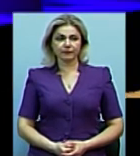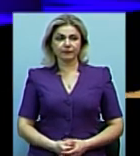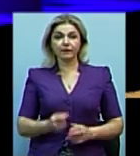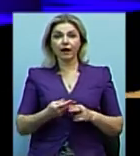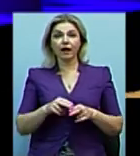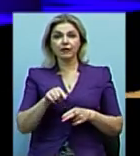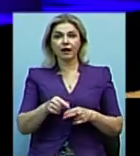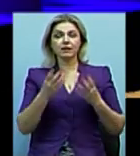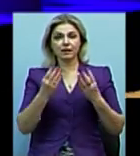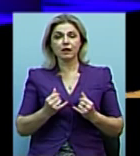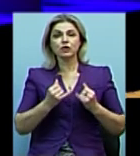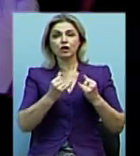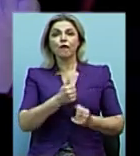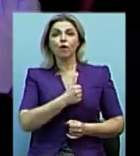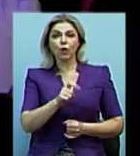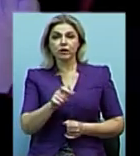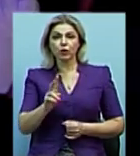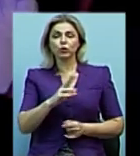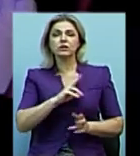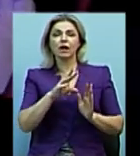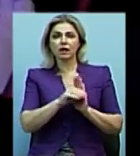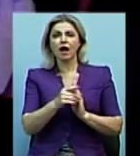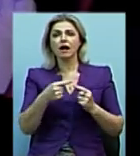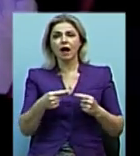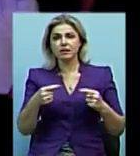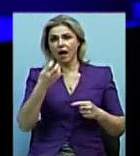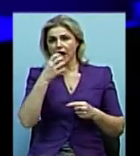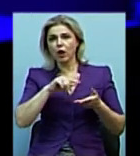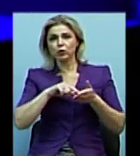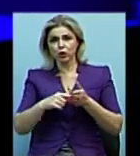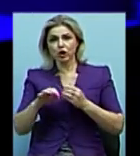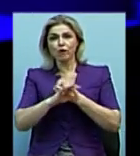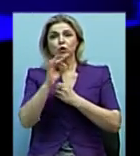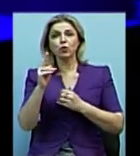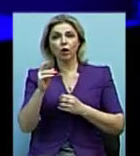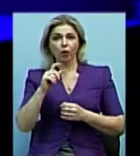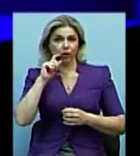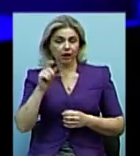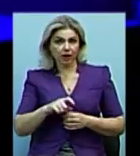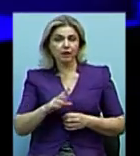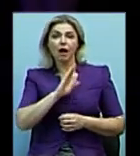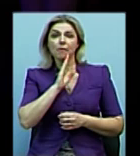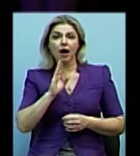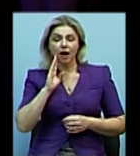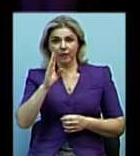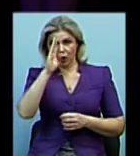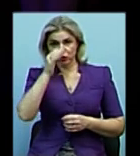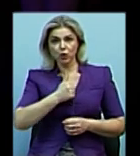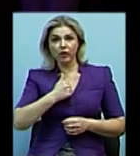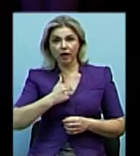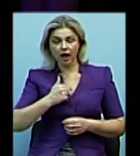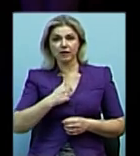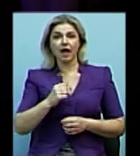Цього дня вшановували воїнів, які загинули у різних гарячих точках сходу України. Мати солдата Максима Алдошина, Ірина